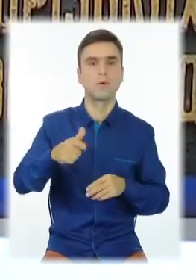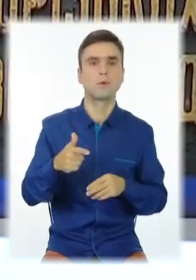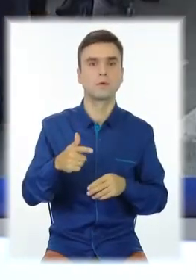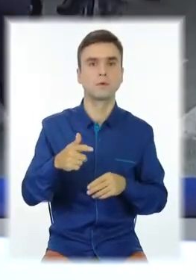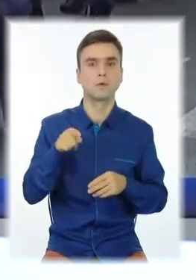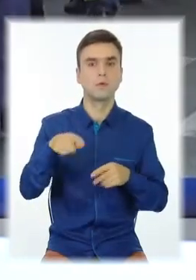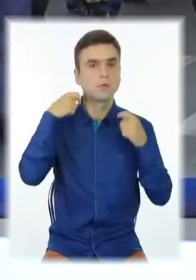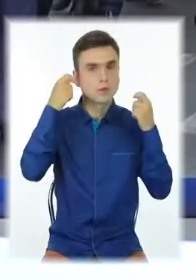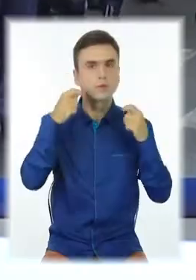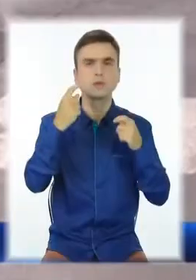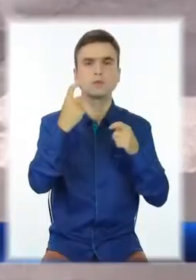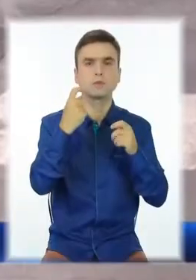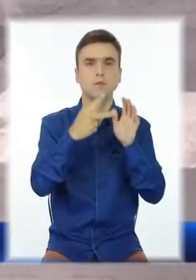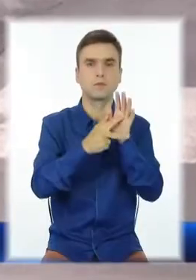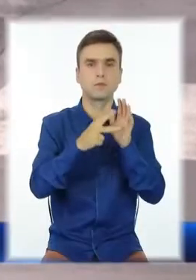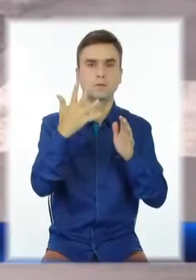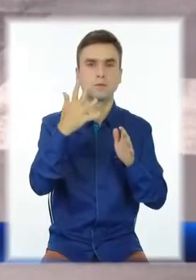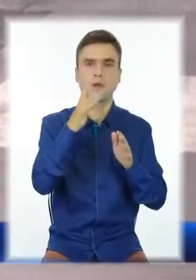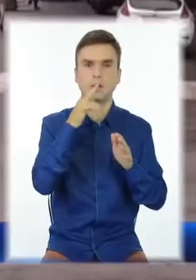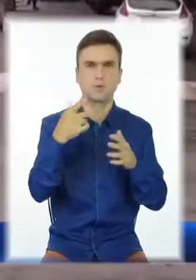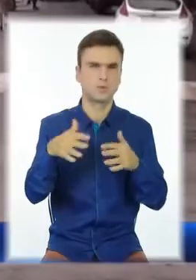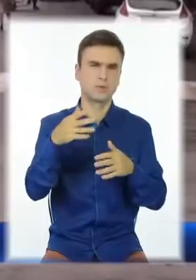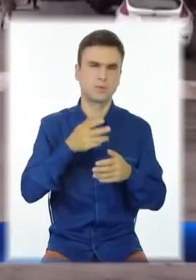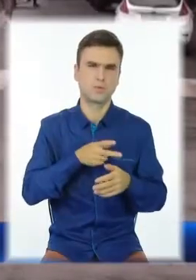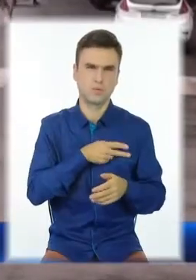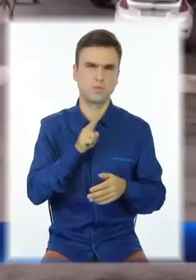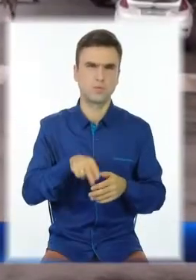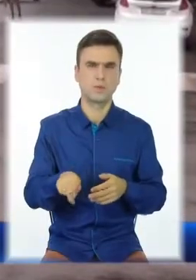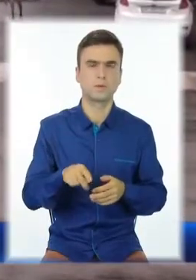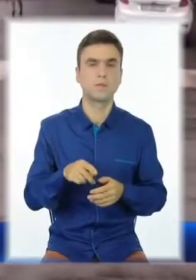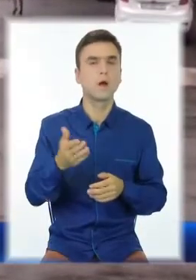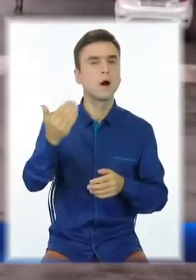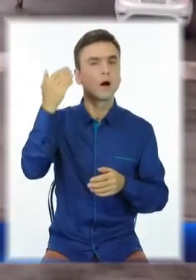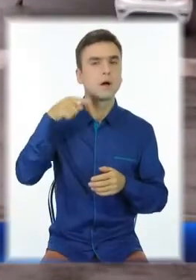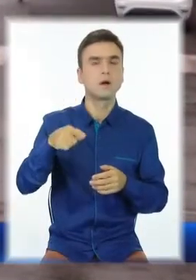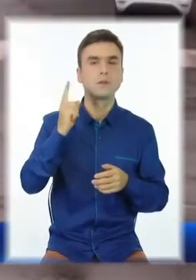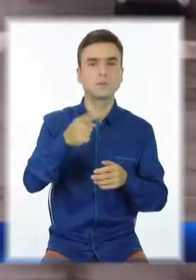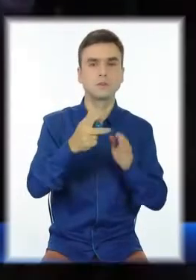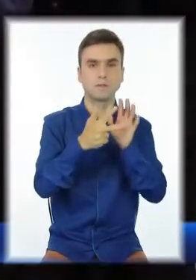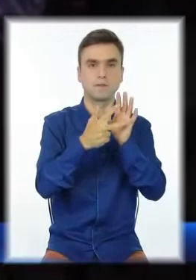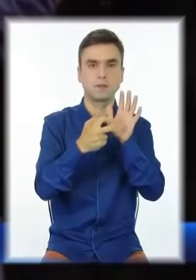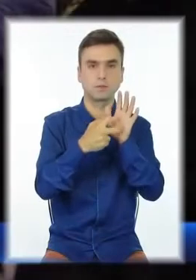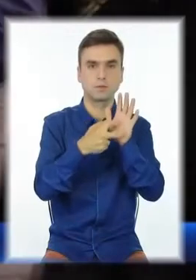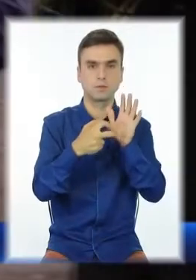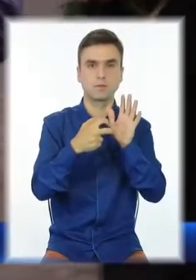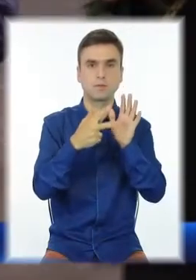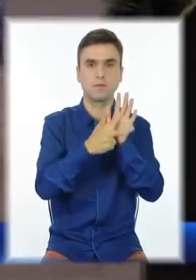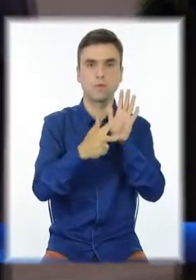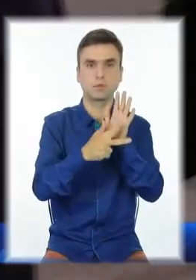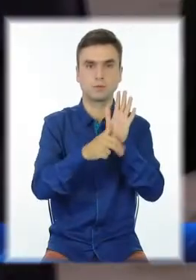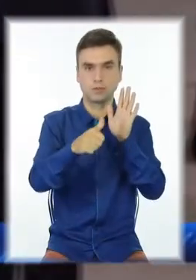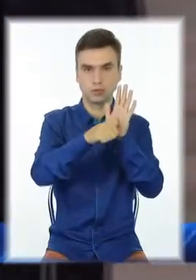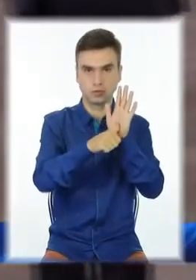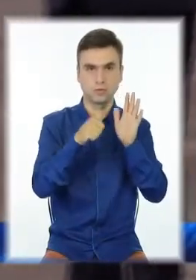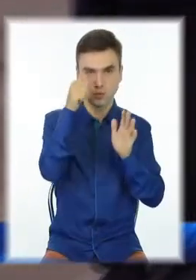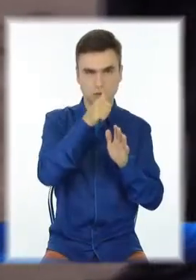річниця з дня народження Олександра Поля. Саме він у 1866 році у Дубовій Балці під Кривим